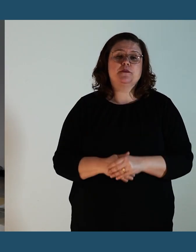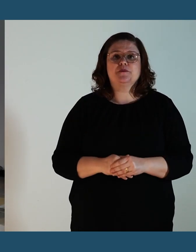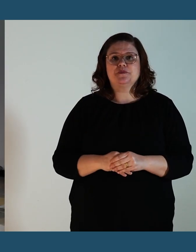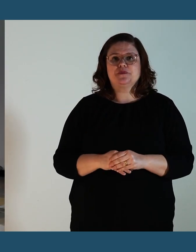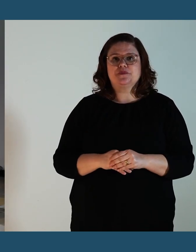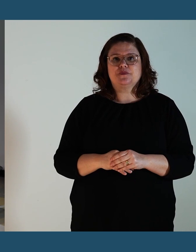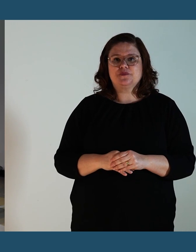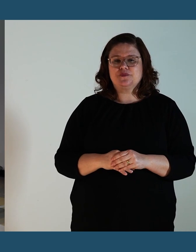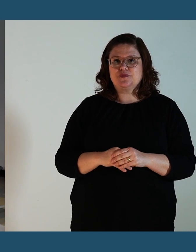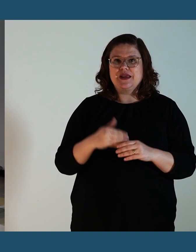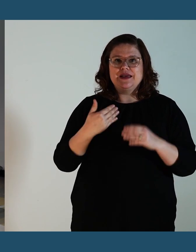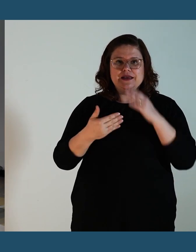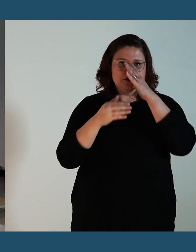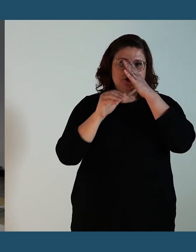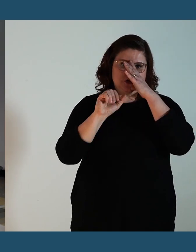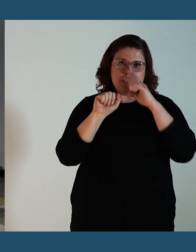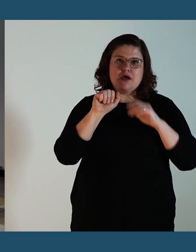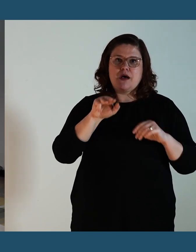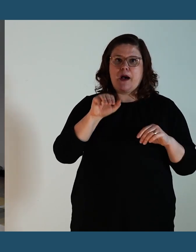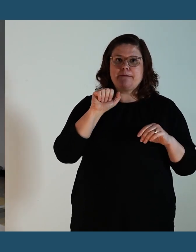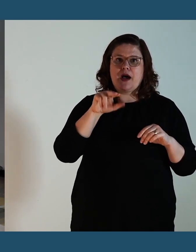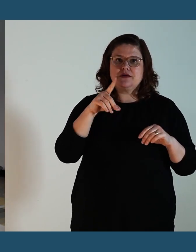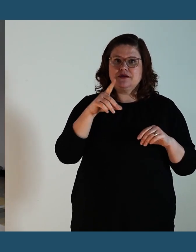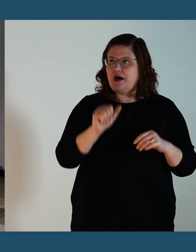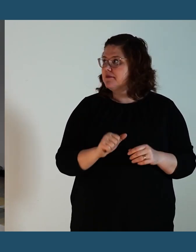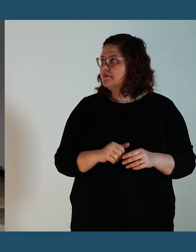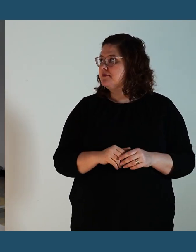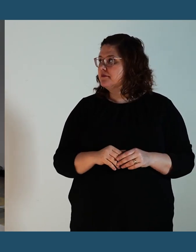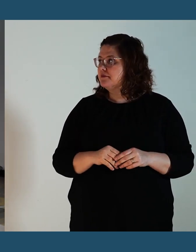Kiitos. Sitten taisi olla Amanda seuraava. Ole hyvä.